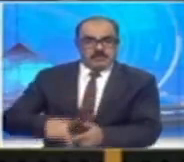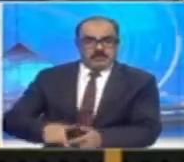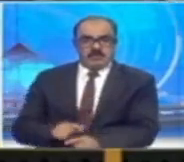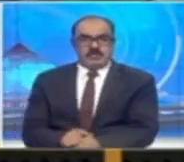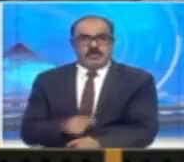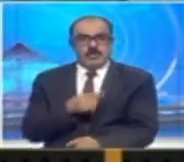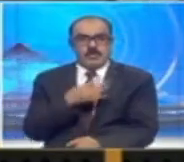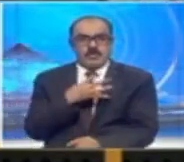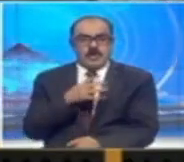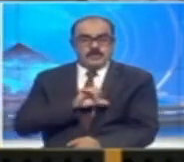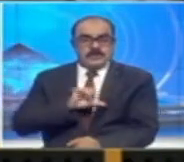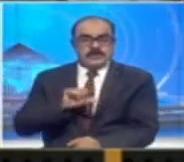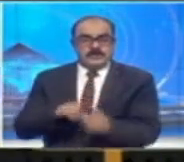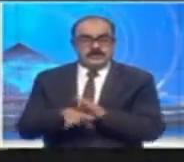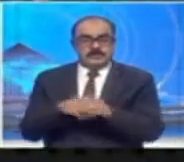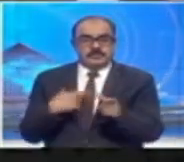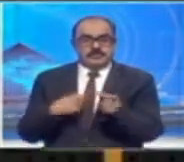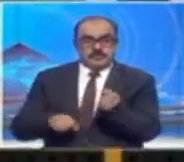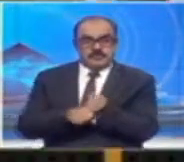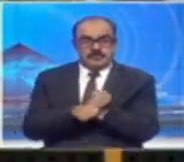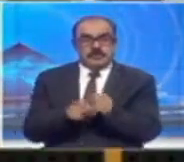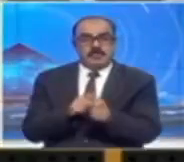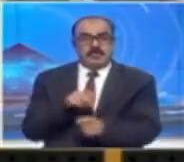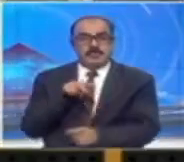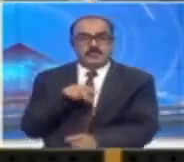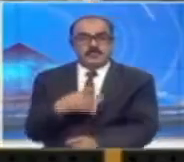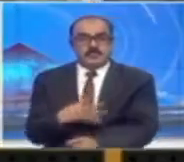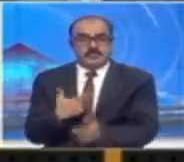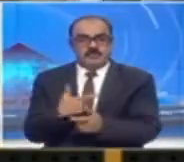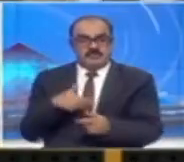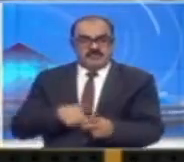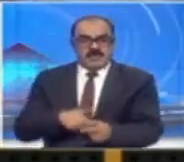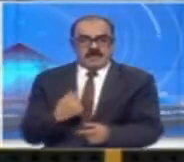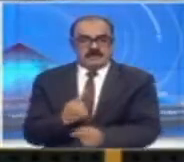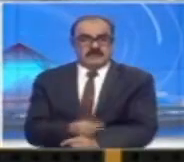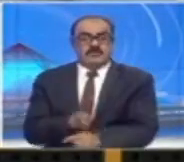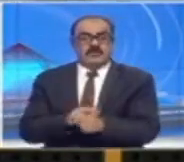و94 بندقية آلية و48 مسدسا